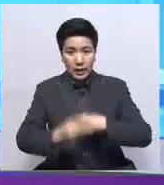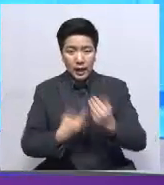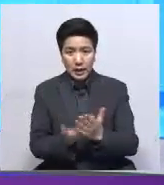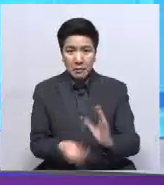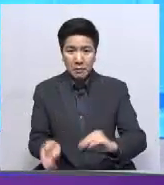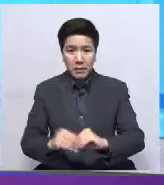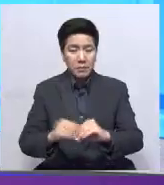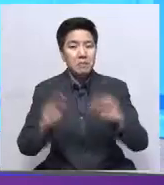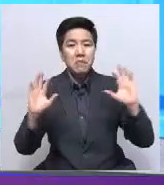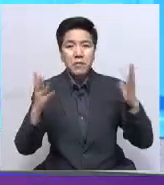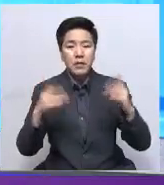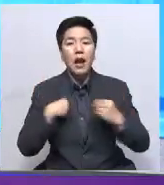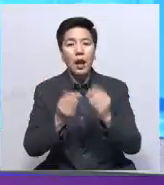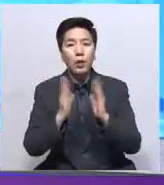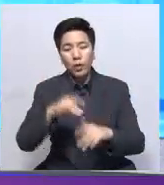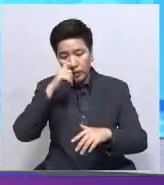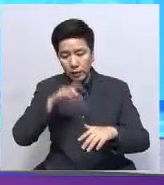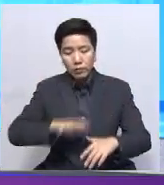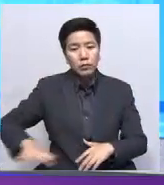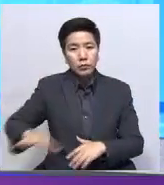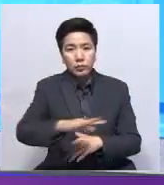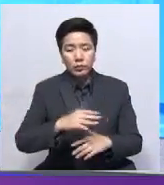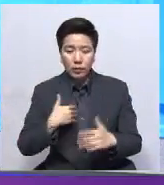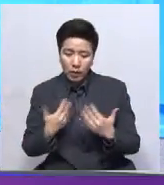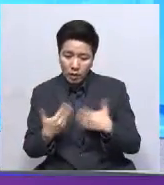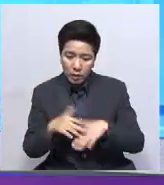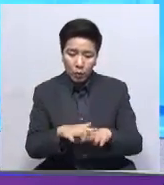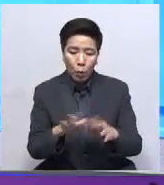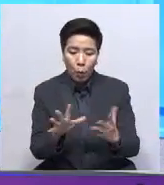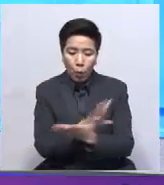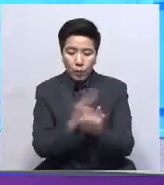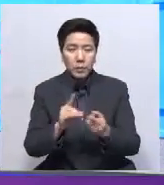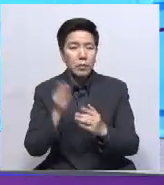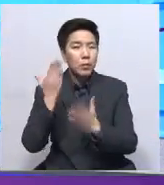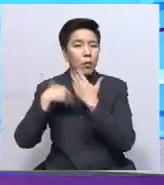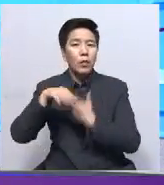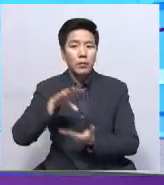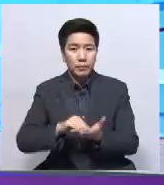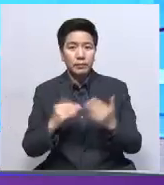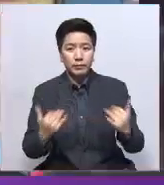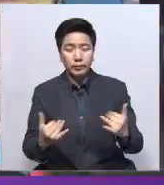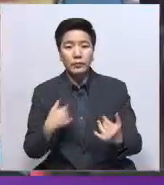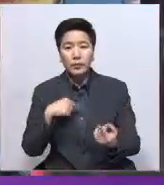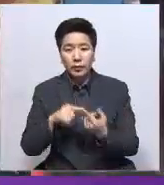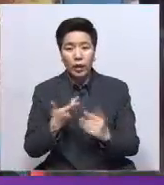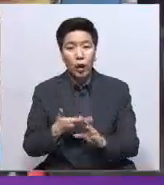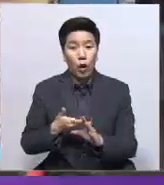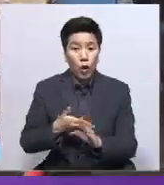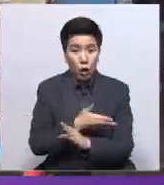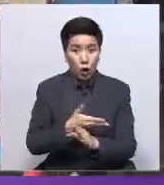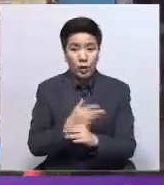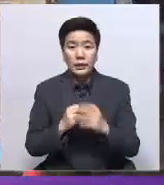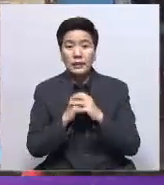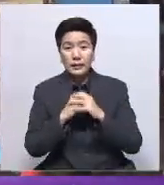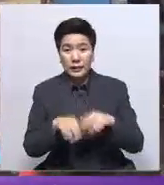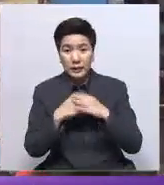ไม่ปรับขึ้นราคาสินค้าเพื่อให้ลูกหลานชาวไทยเชื้อสายจีนได้ร่วมกันสืบทอดประเพณีจากบรรพบุรุษค่ะบรรยากาศก่อนถึงเทศกาลตรุ